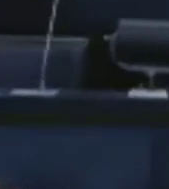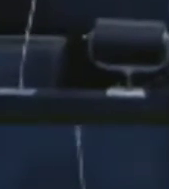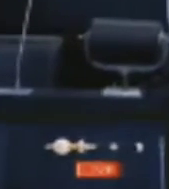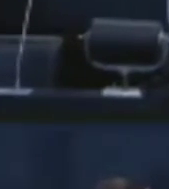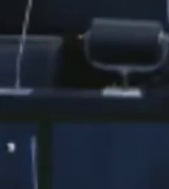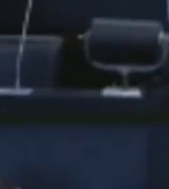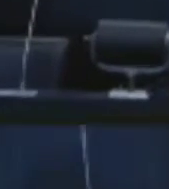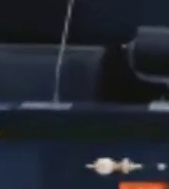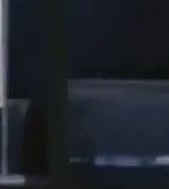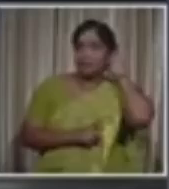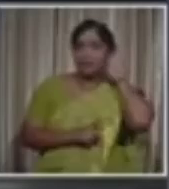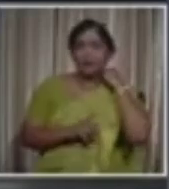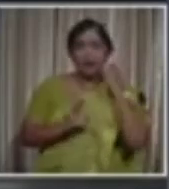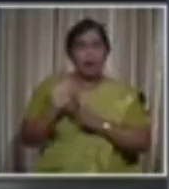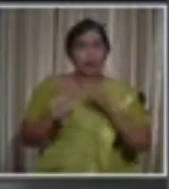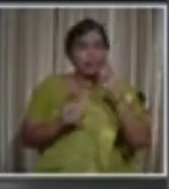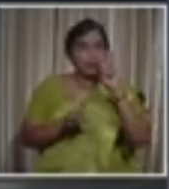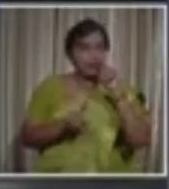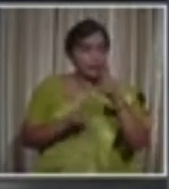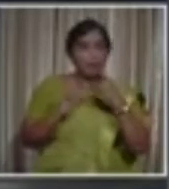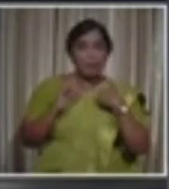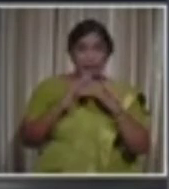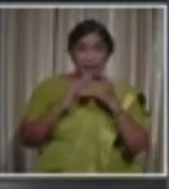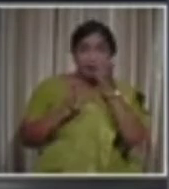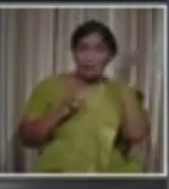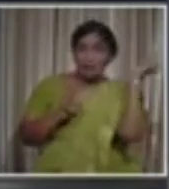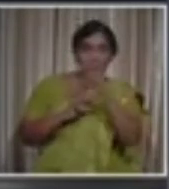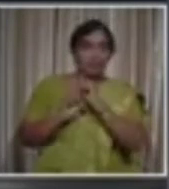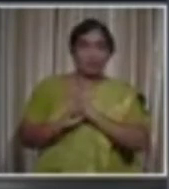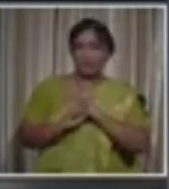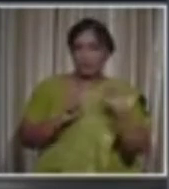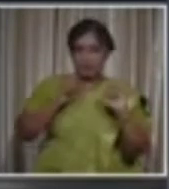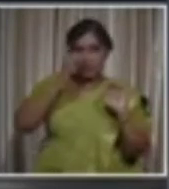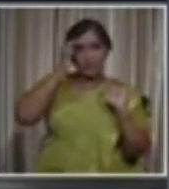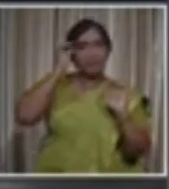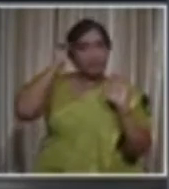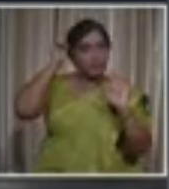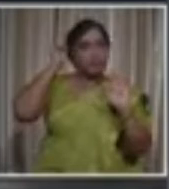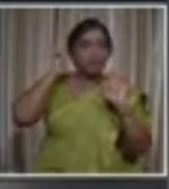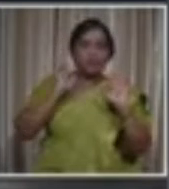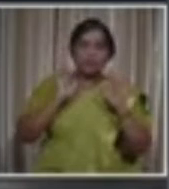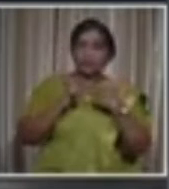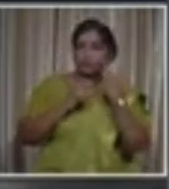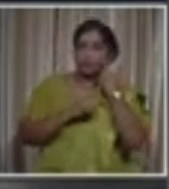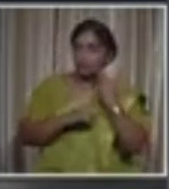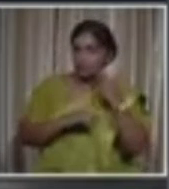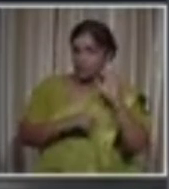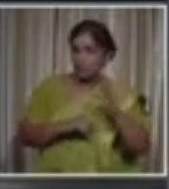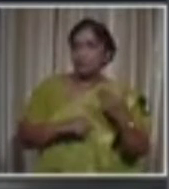අඩුගානේ ගල් කැඩයක් අවුරුදු 36ක් තුල මගේ නිවසටවත් අපිට ගහලා නැහැ. නමුත් තාම ඡේදවාසිකේ